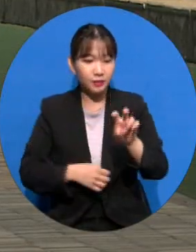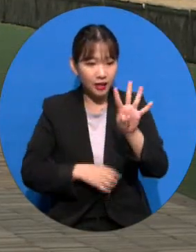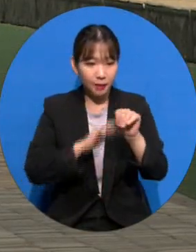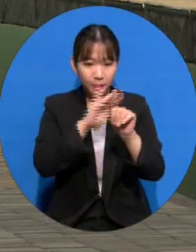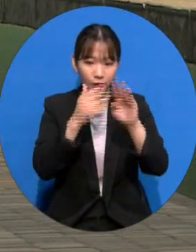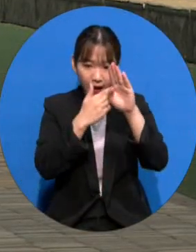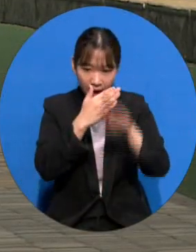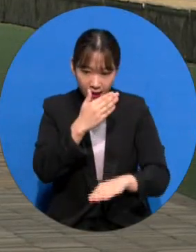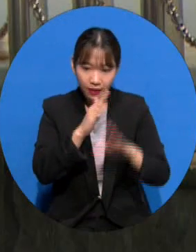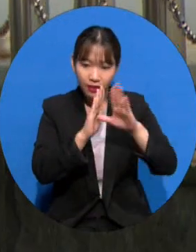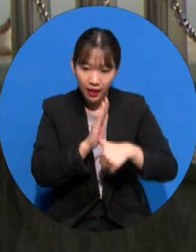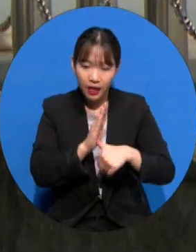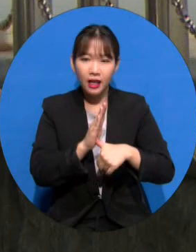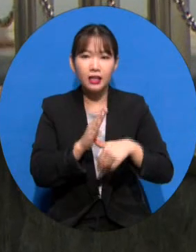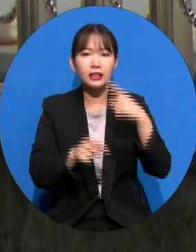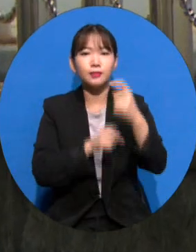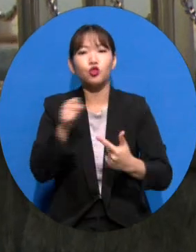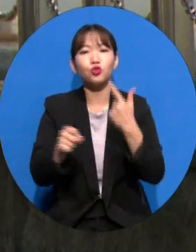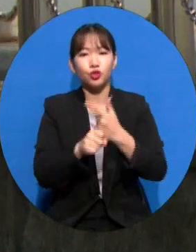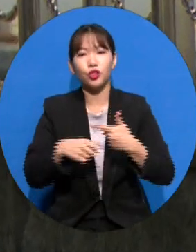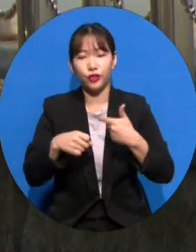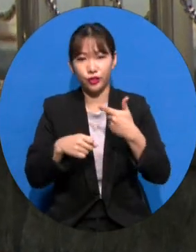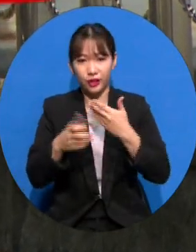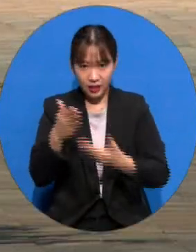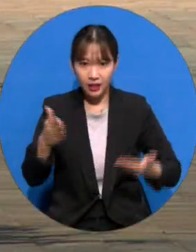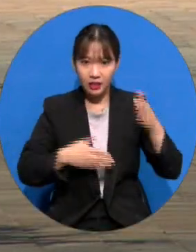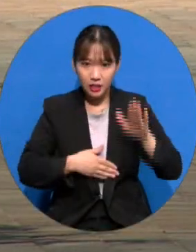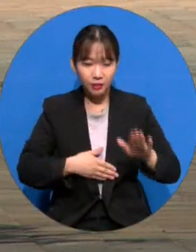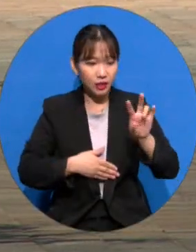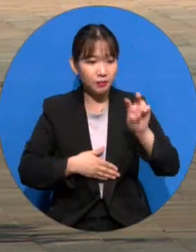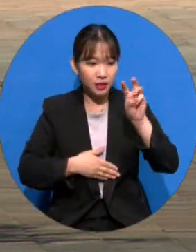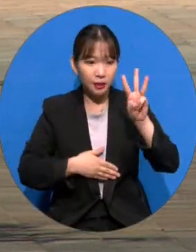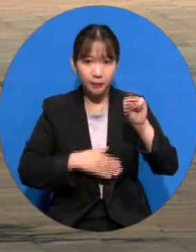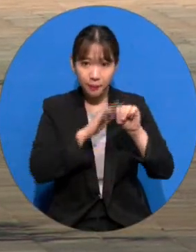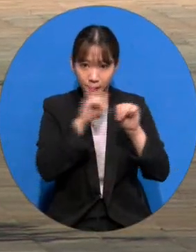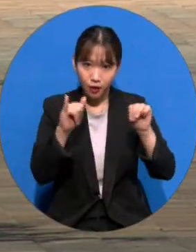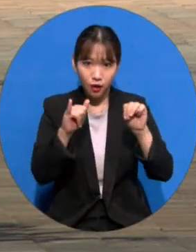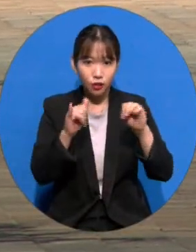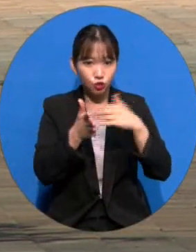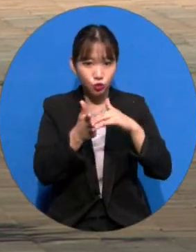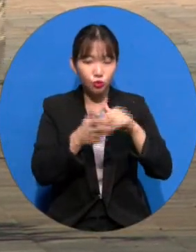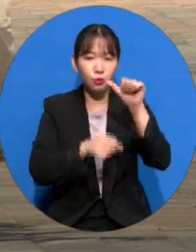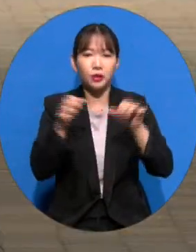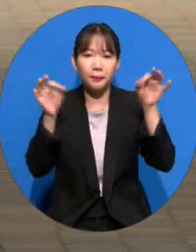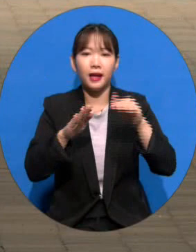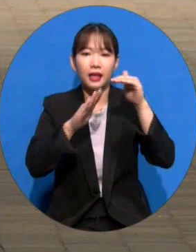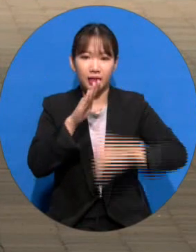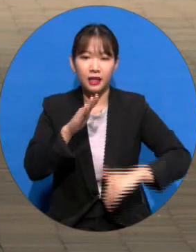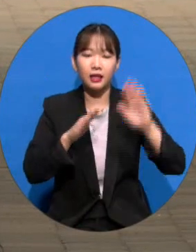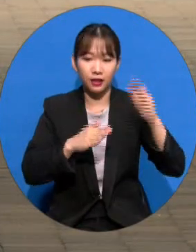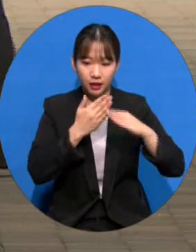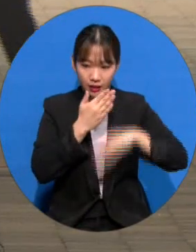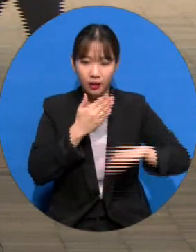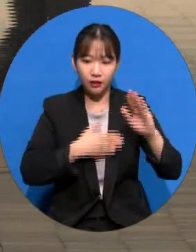24만 명 벽이 무너지기까지 16년이 걸렸지만 23만 명 선은 단 5년 만에 무너졌고